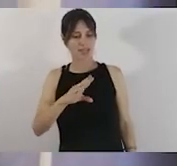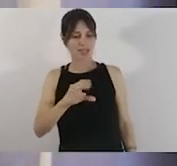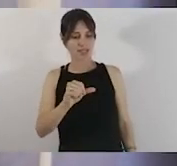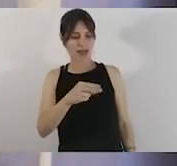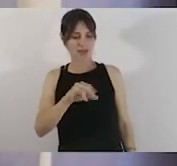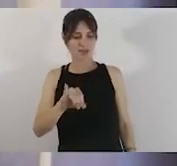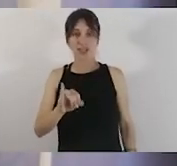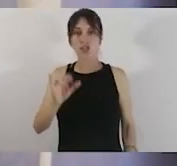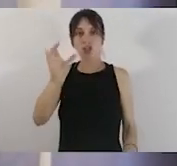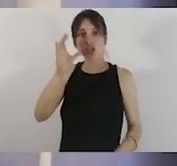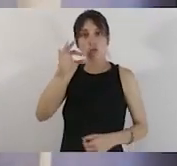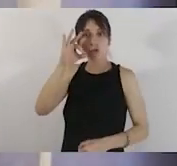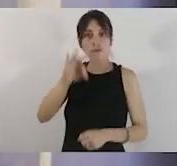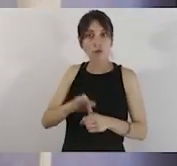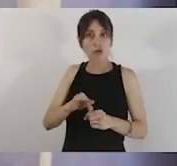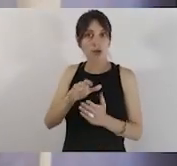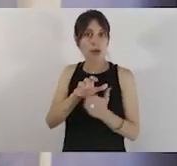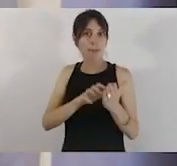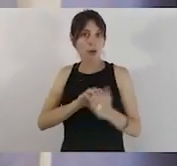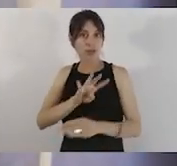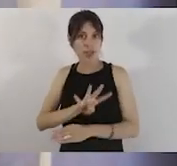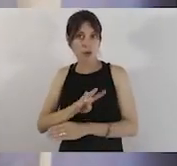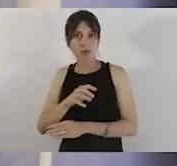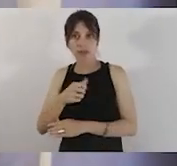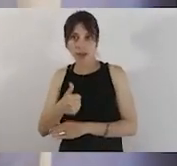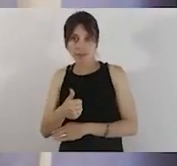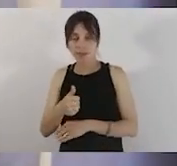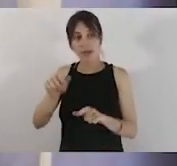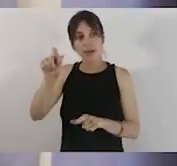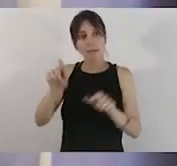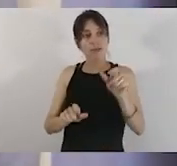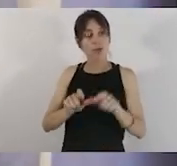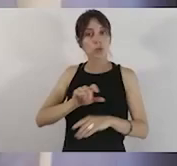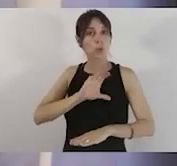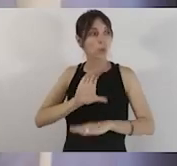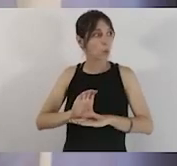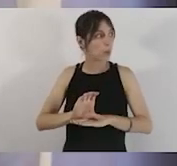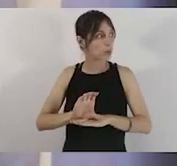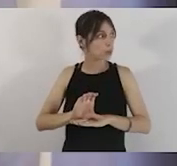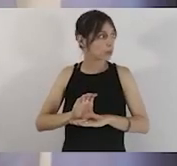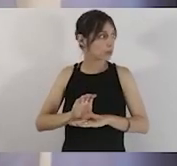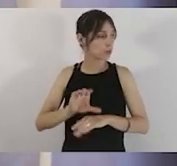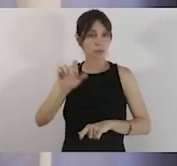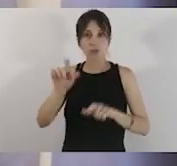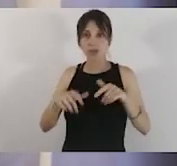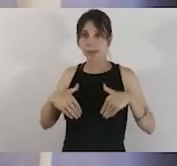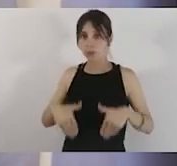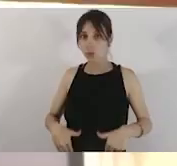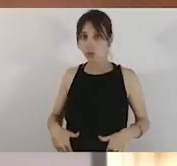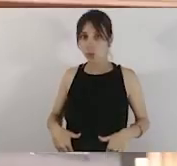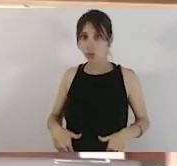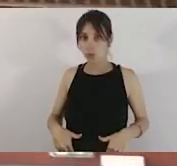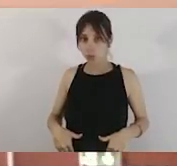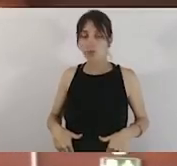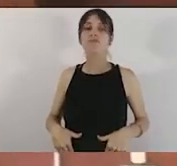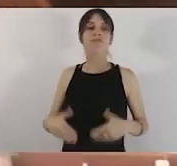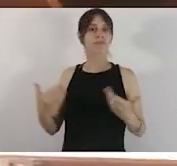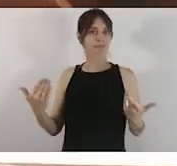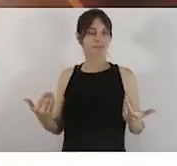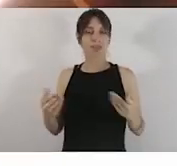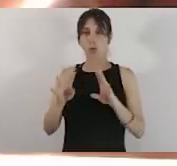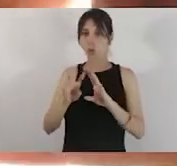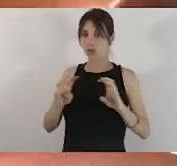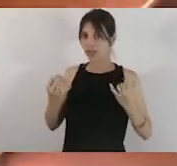votes donc sur le rapport 41. Y a-t-il des votes contre ? Des abstentions ? Avis favorable du